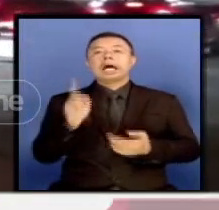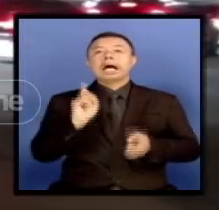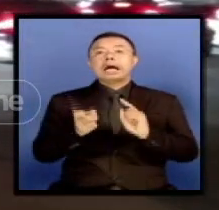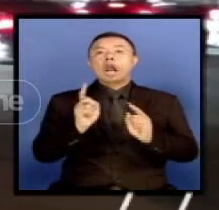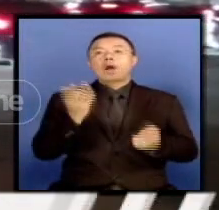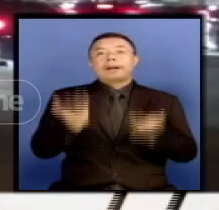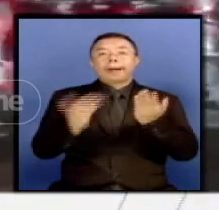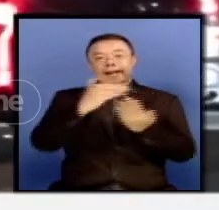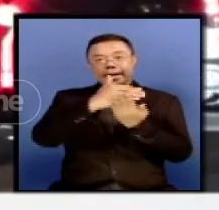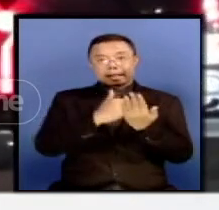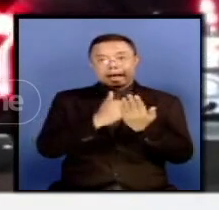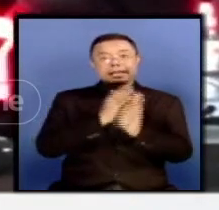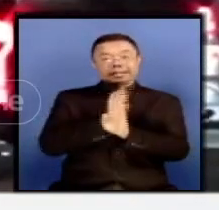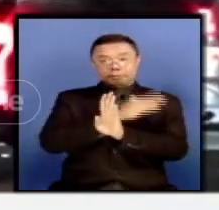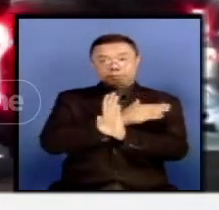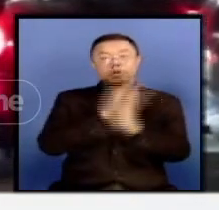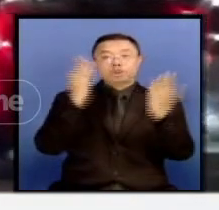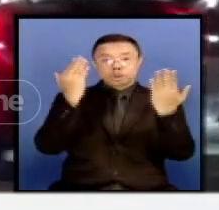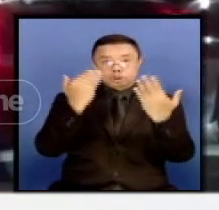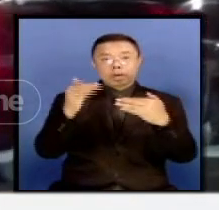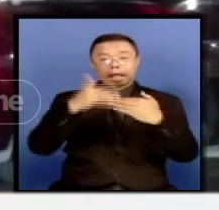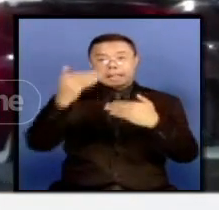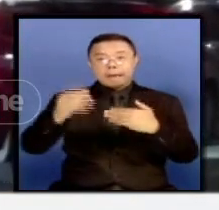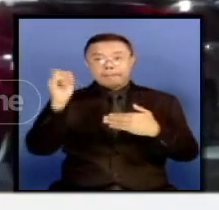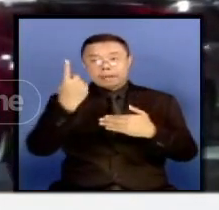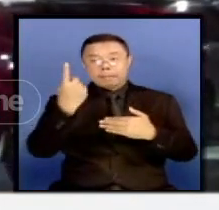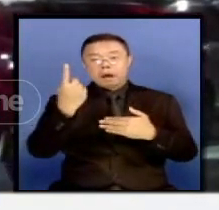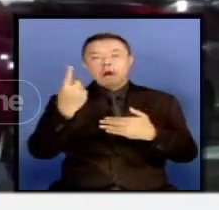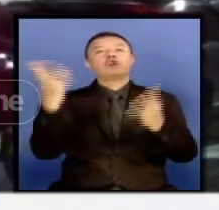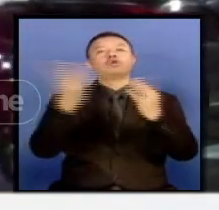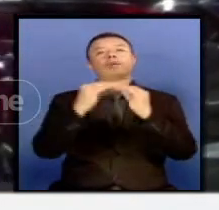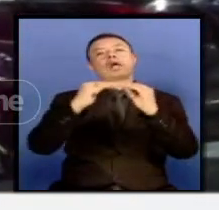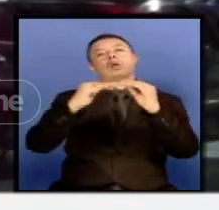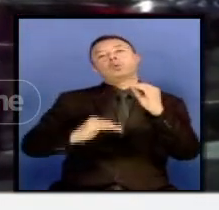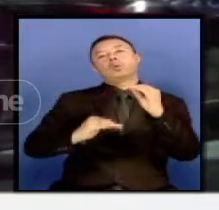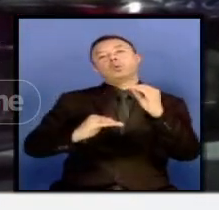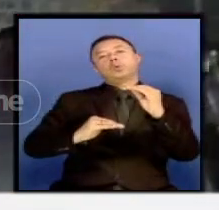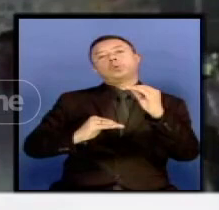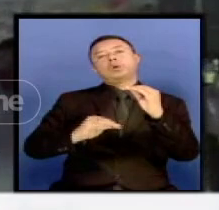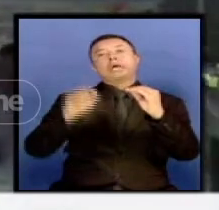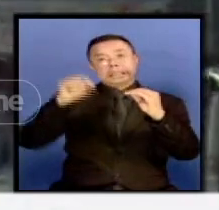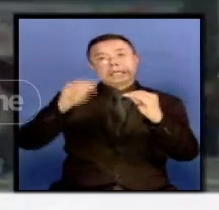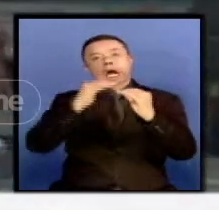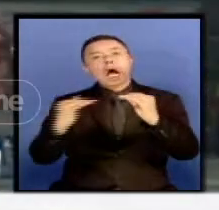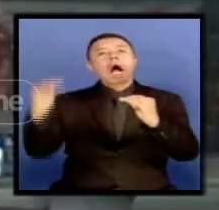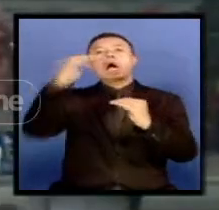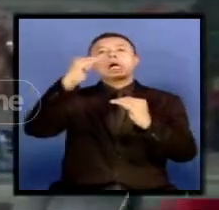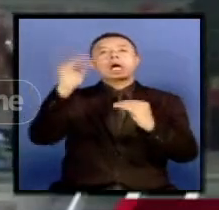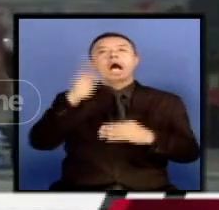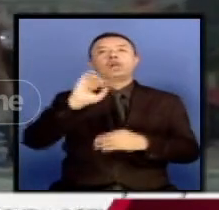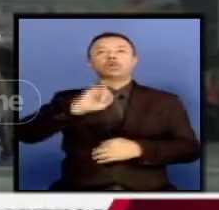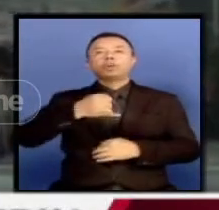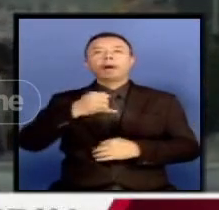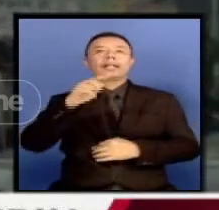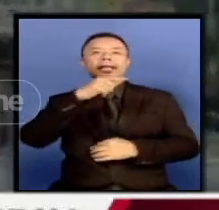data dari beberapa hari sebelumnya setelah gelombang pertama terjadi penurunan dan kembali mengalami penaikan sejak hari Jumat,